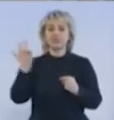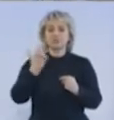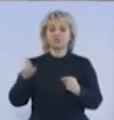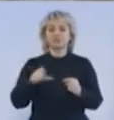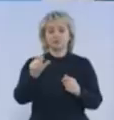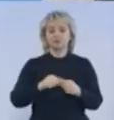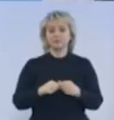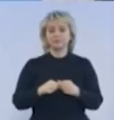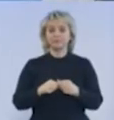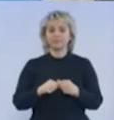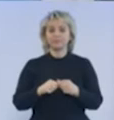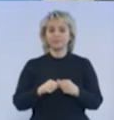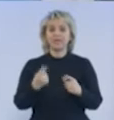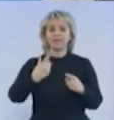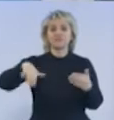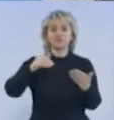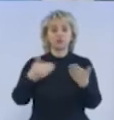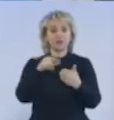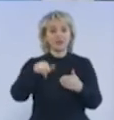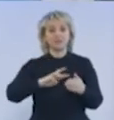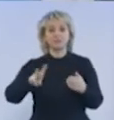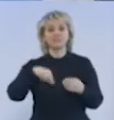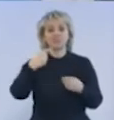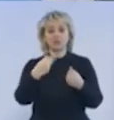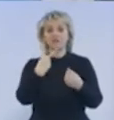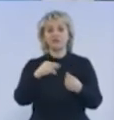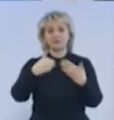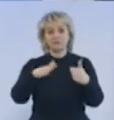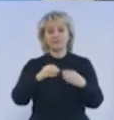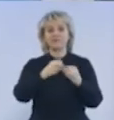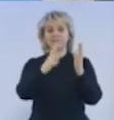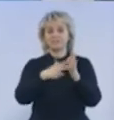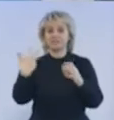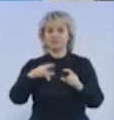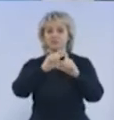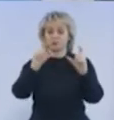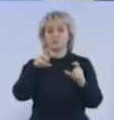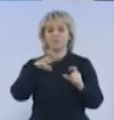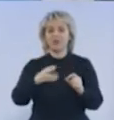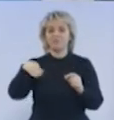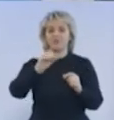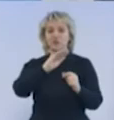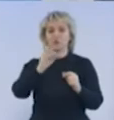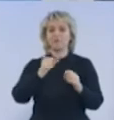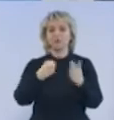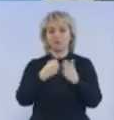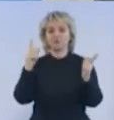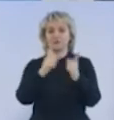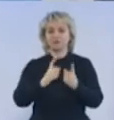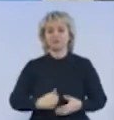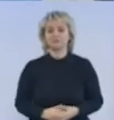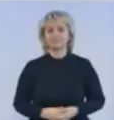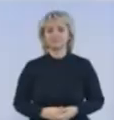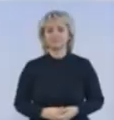Ростов-на-Дону. Это все новости к этой минуте. Следующий выпуск смотрите в 18:30. В студии была Мария Филинкова. До